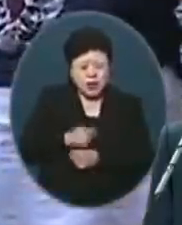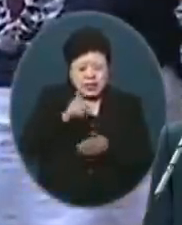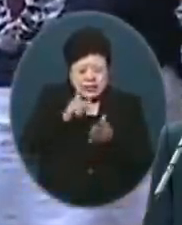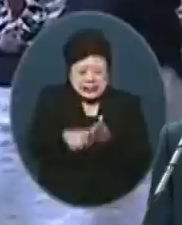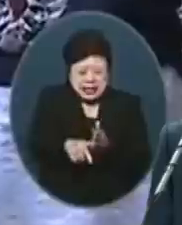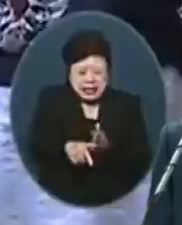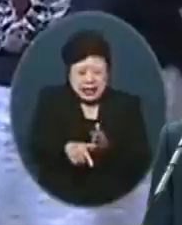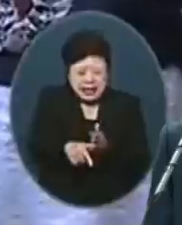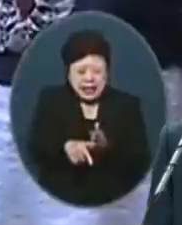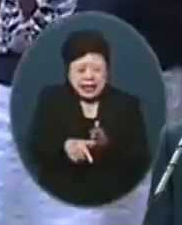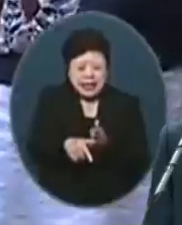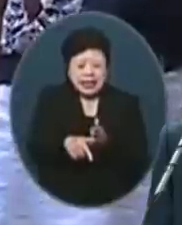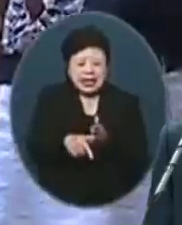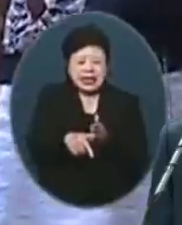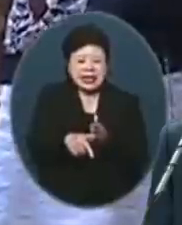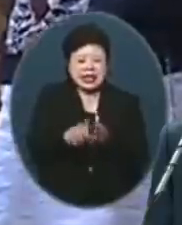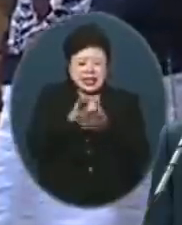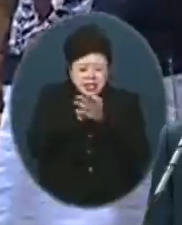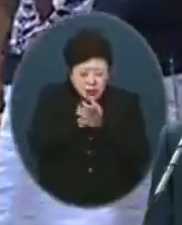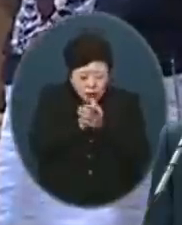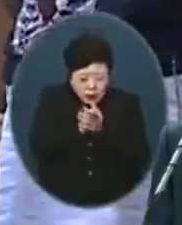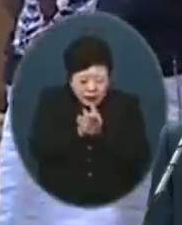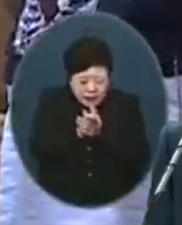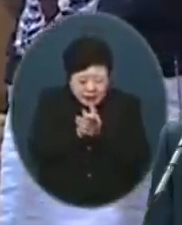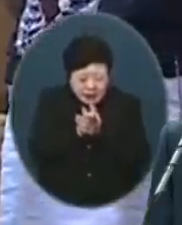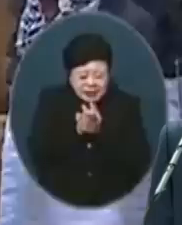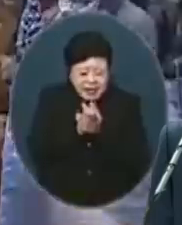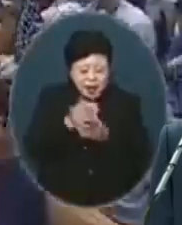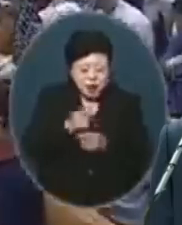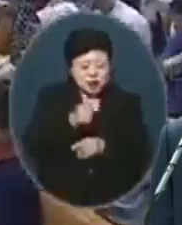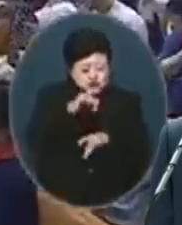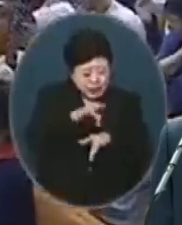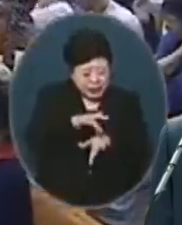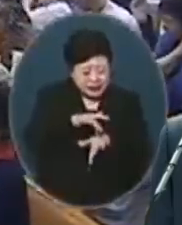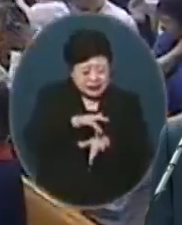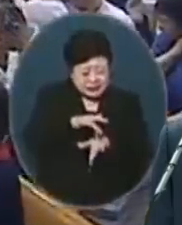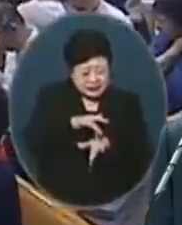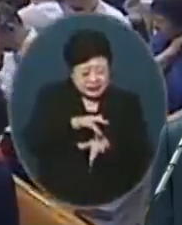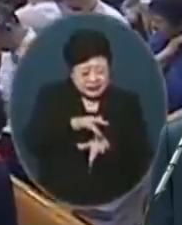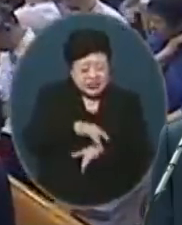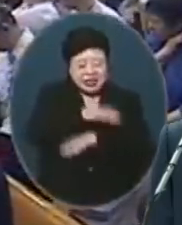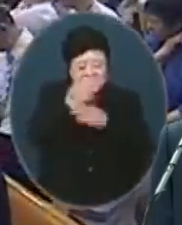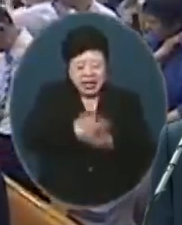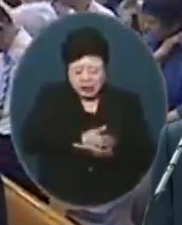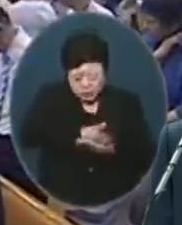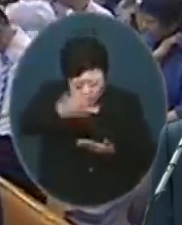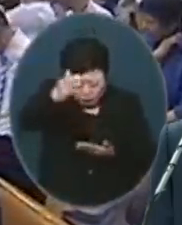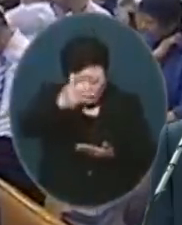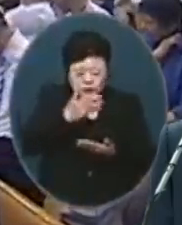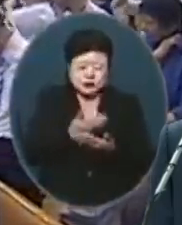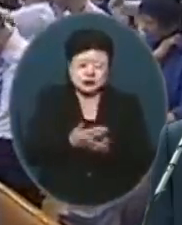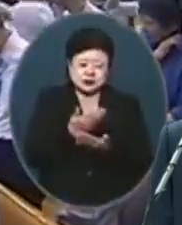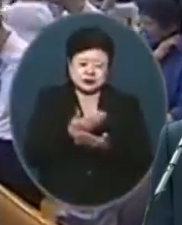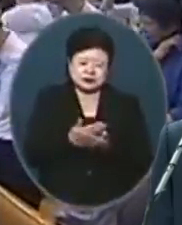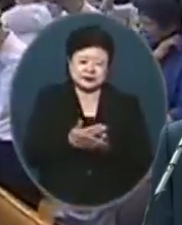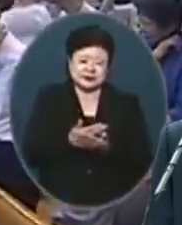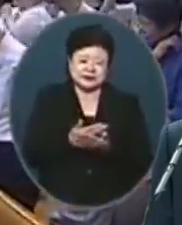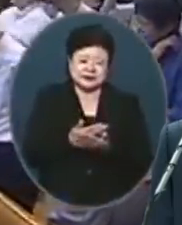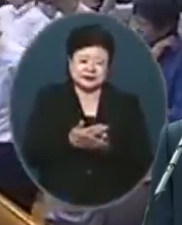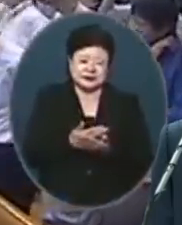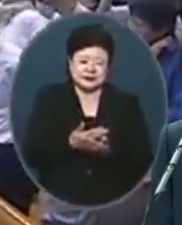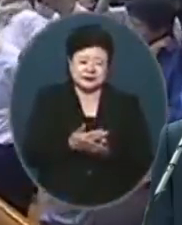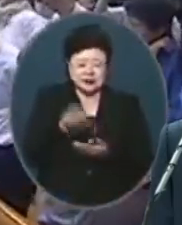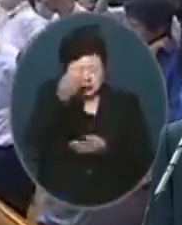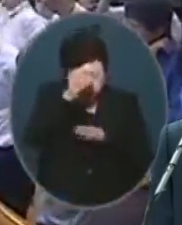시간에 기도하오니 원수 마귀를 다 쫓아주시옵소서.